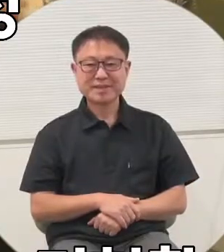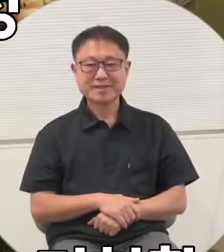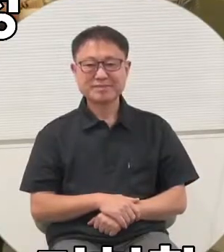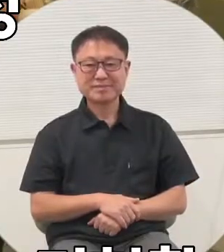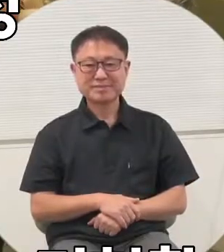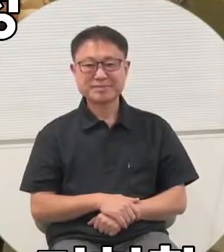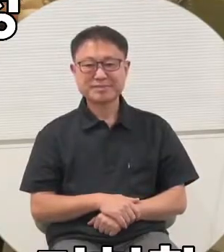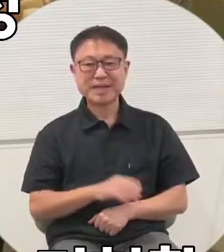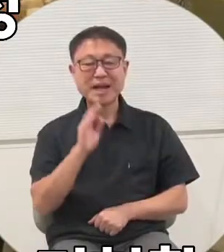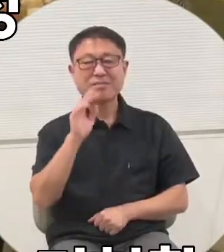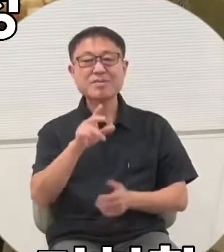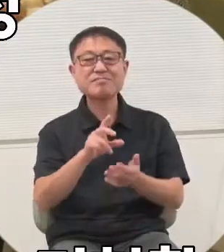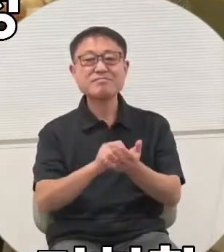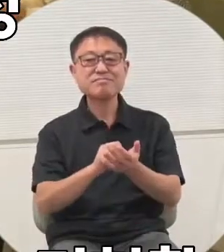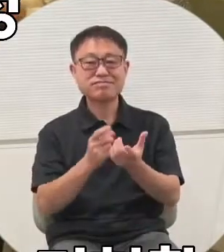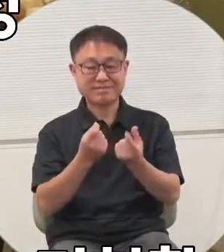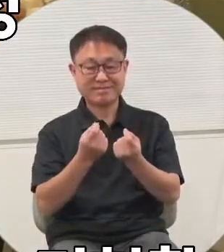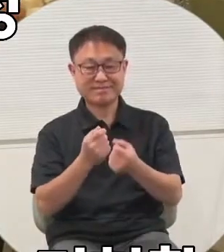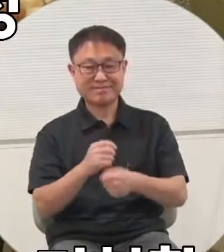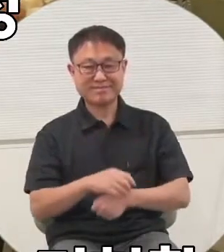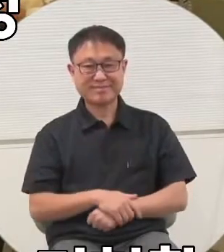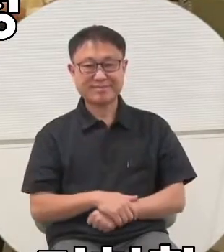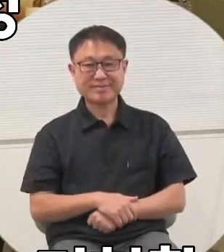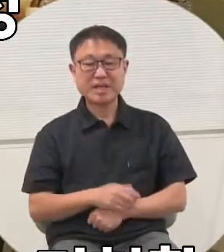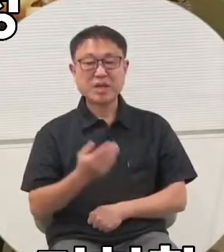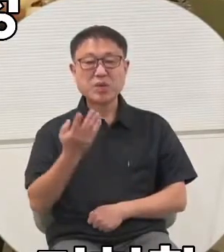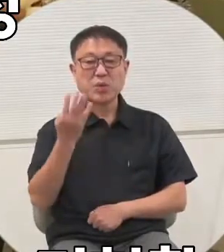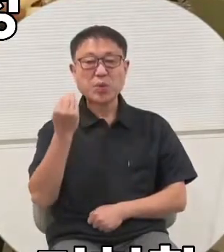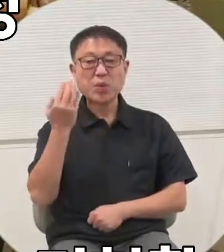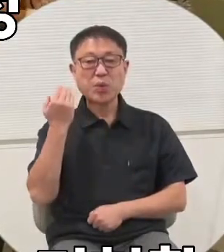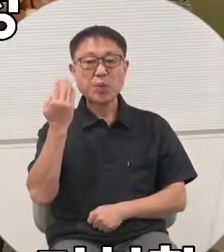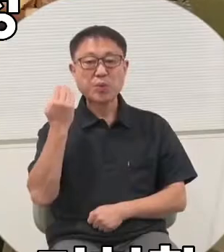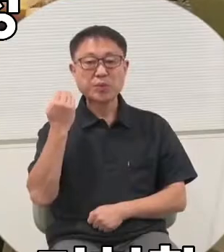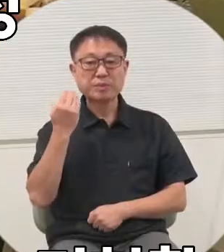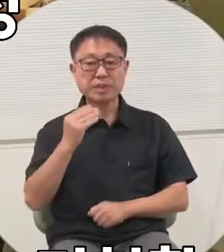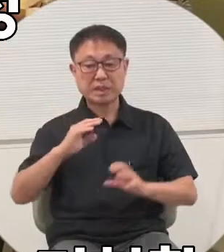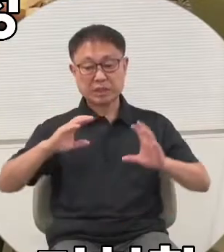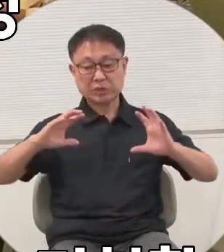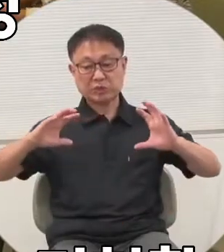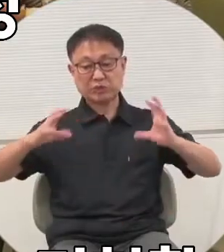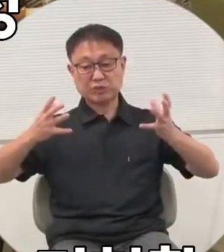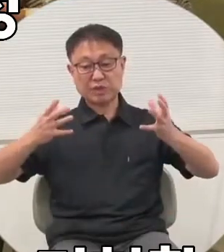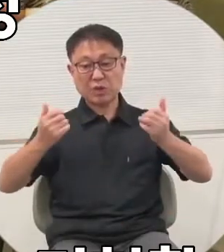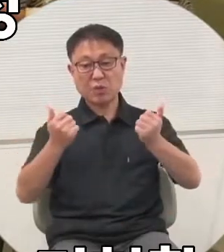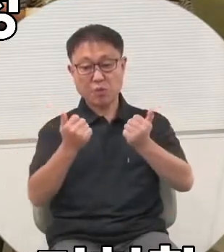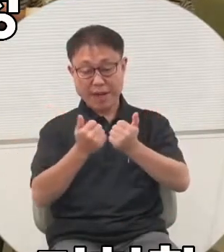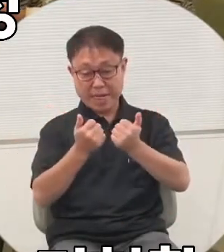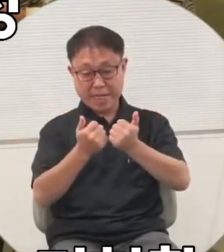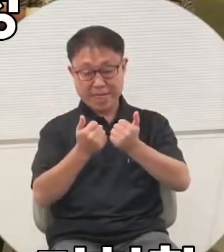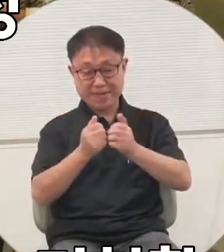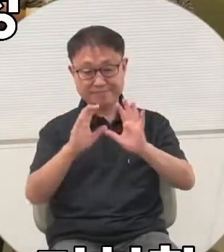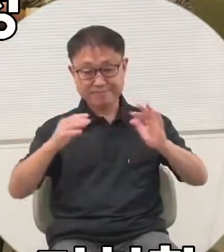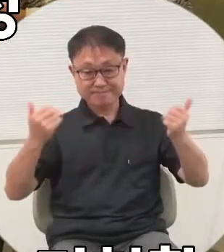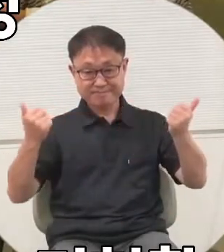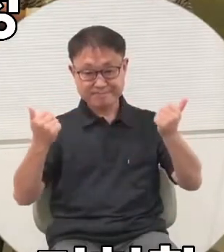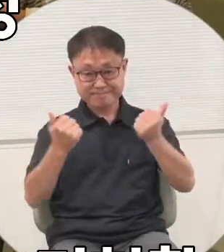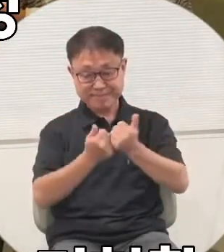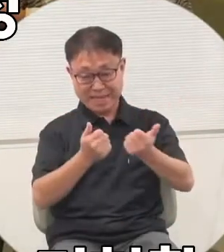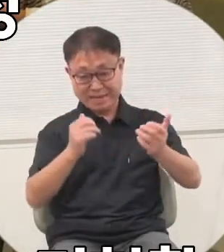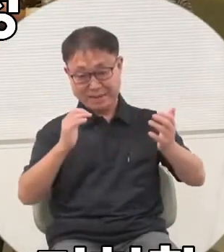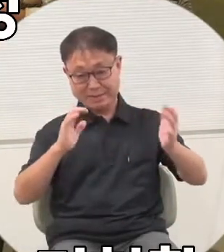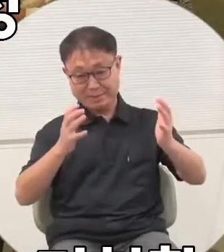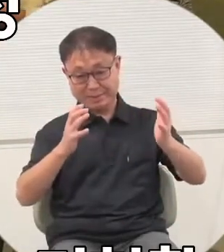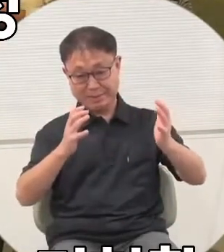과제이지 않을까 싶습니다. 네. 그러니까요. 그 요즘에 실제로 국제회의나 이런 심포지엄 같은 거를 줌이나